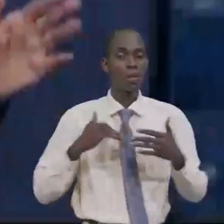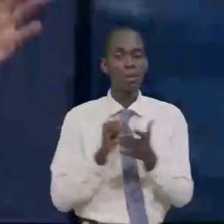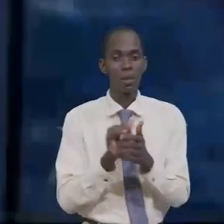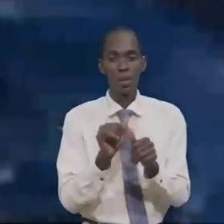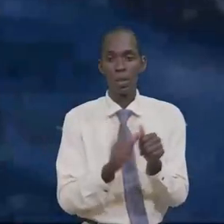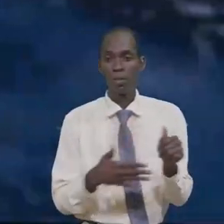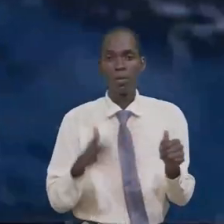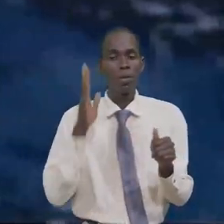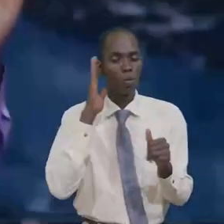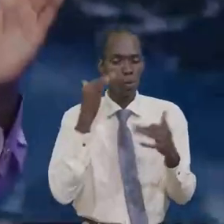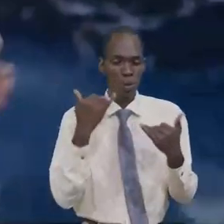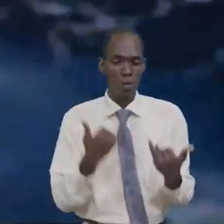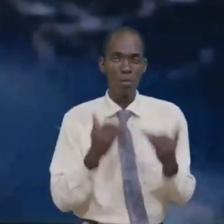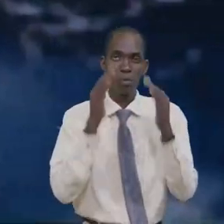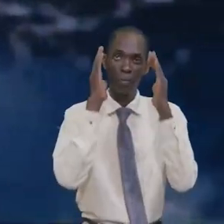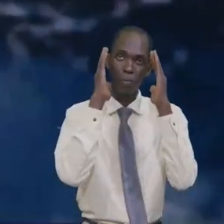concentre